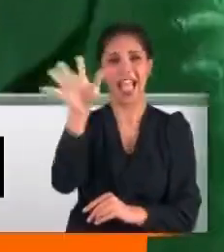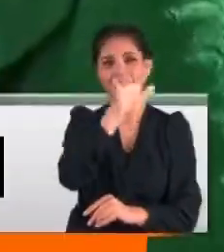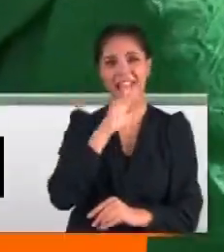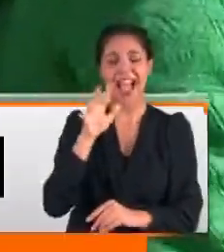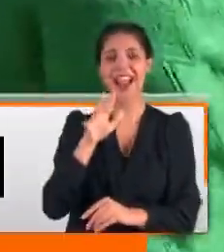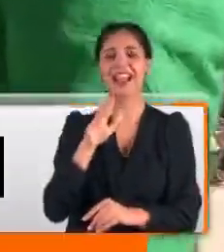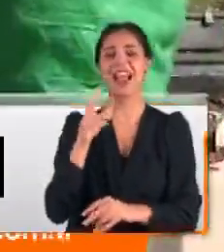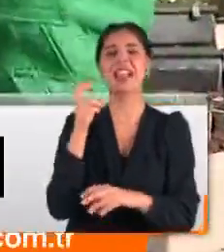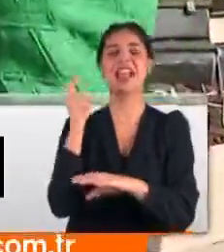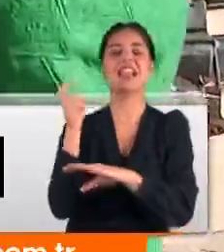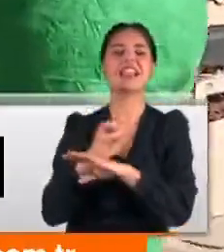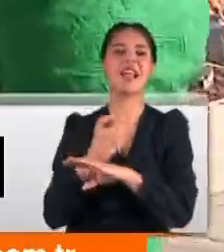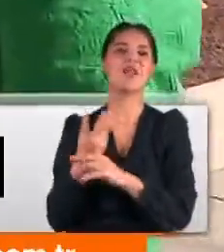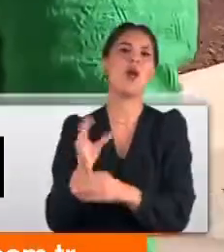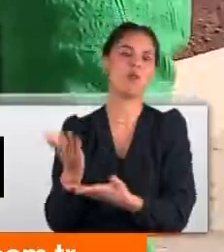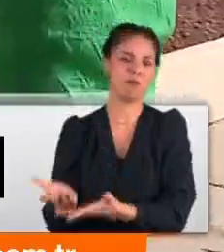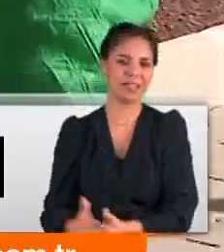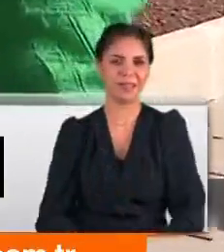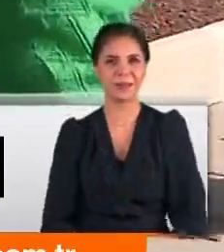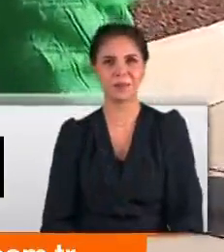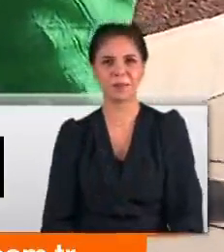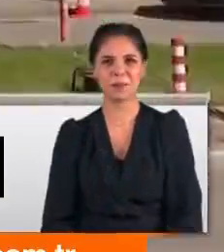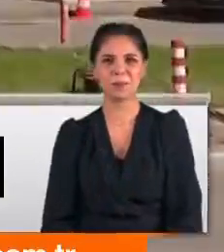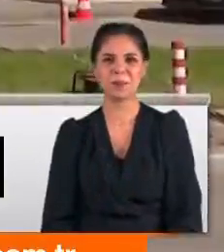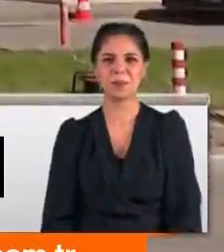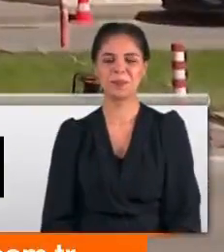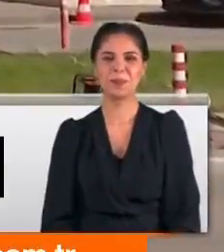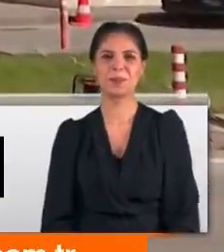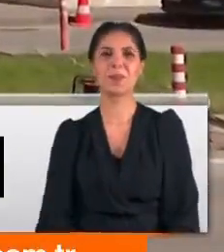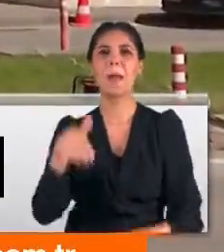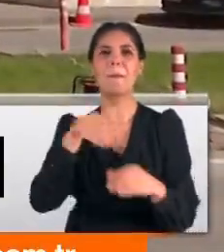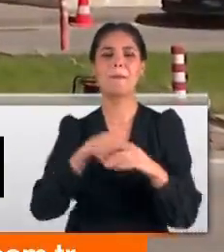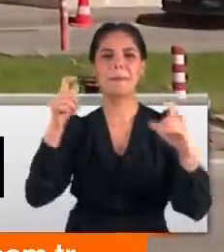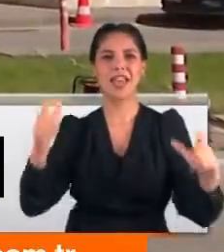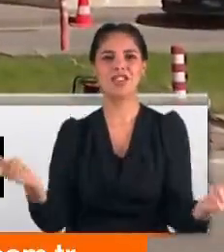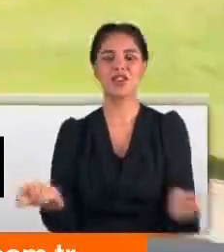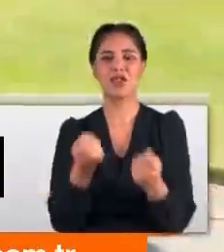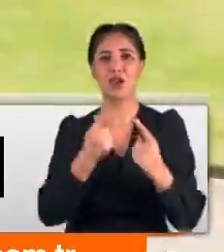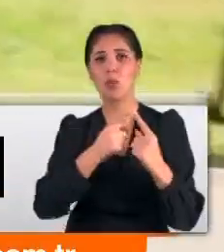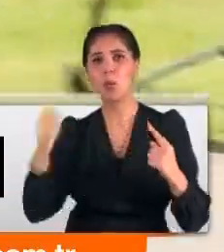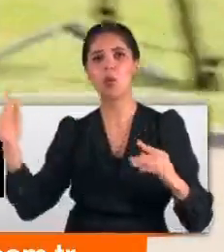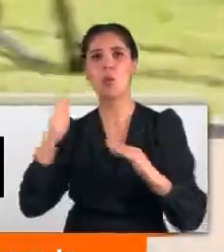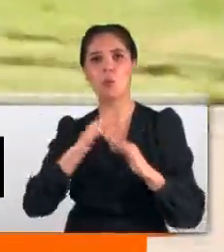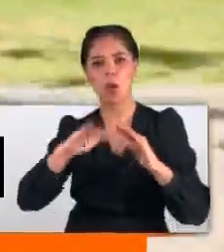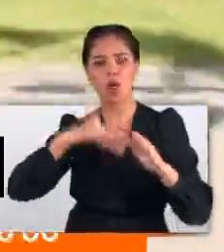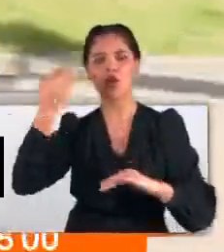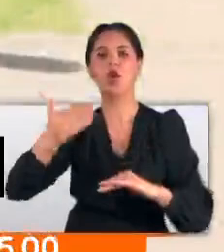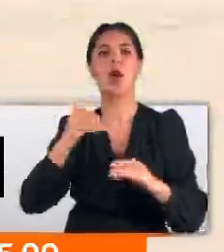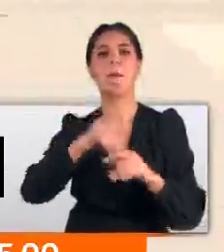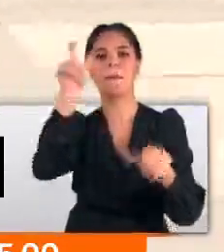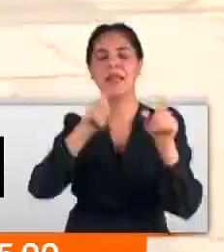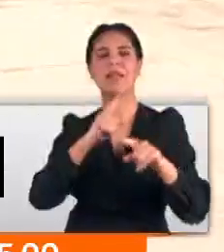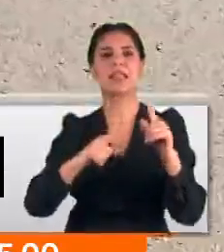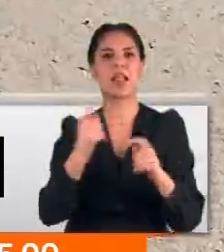kem gözlerden esirgesin. Teşekkür ederim. Meclis çalışmalara uzun bir ara verse de milletvekilleri